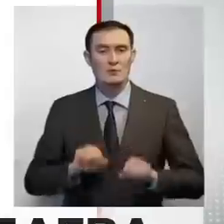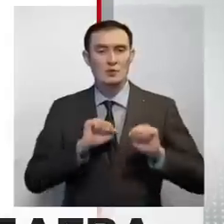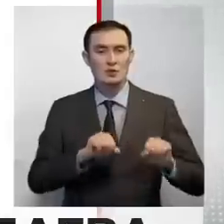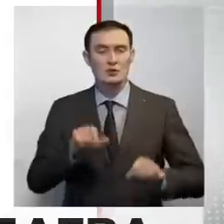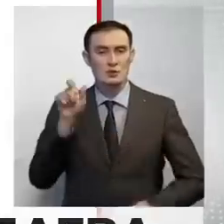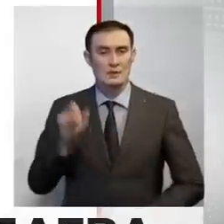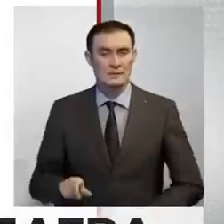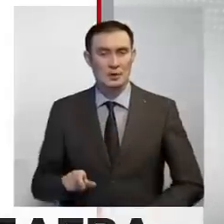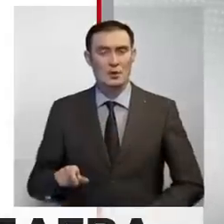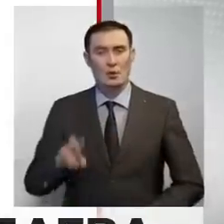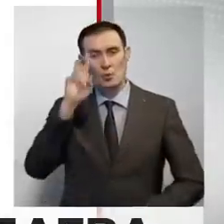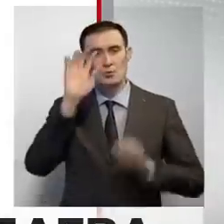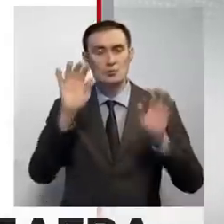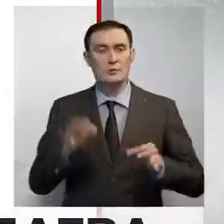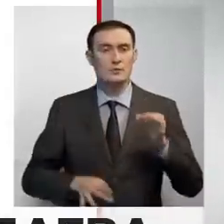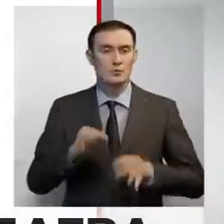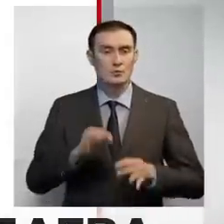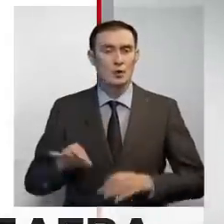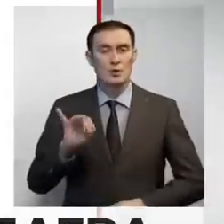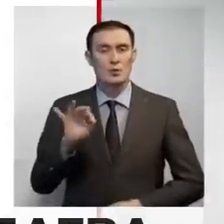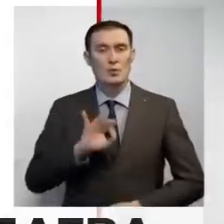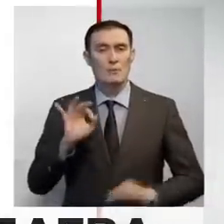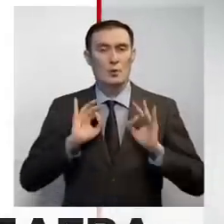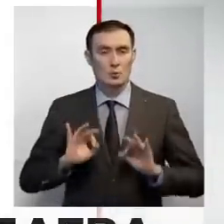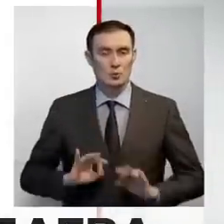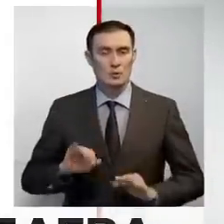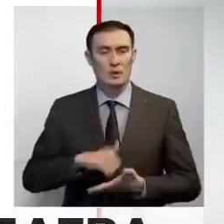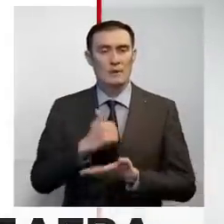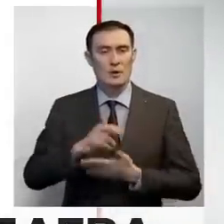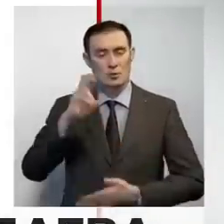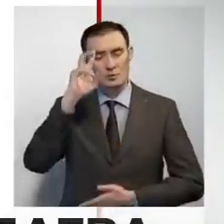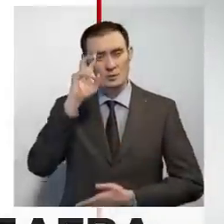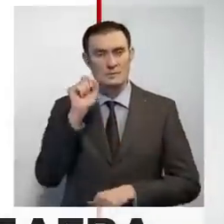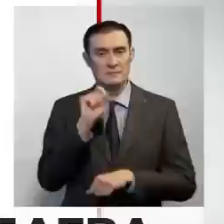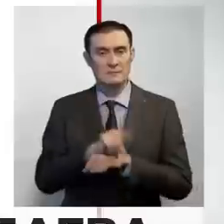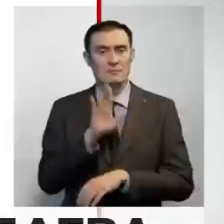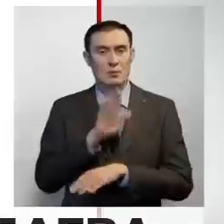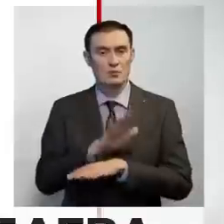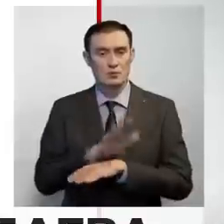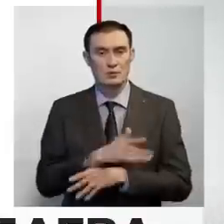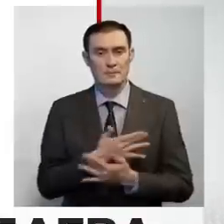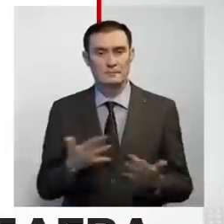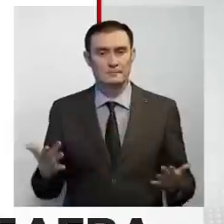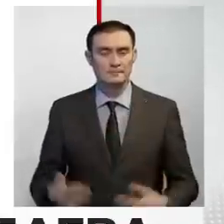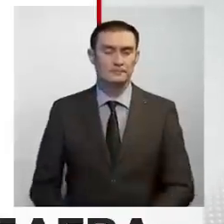правам человека, конституционного суда и прокуратуры. Президент дал ряд поручений.